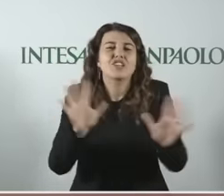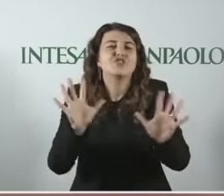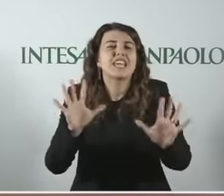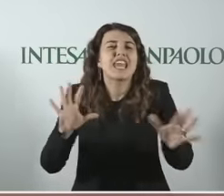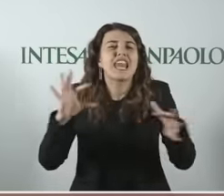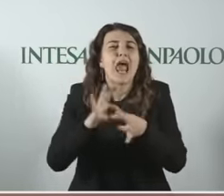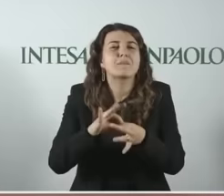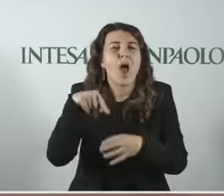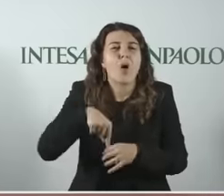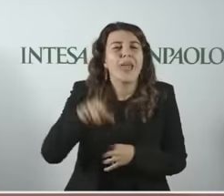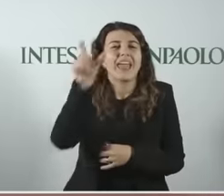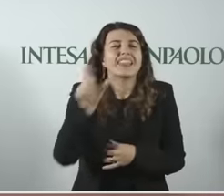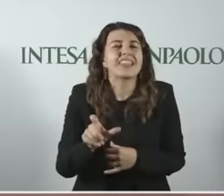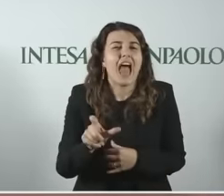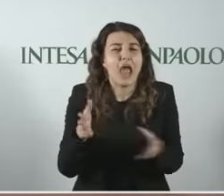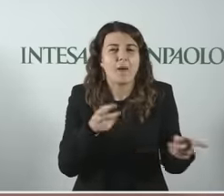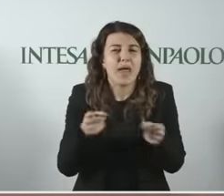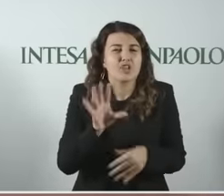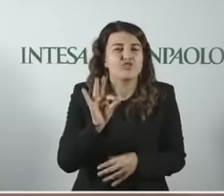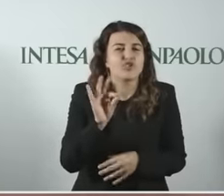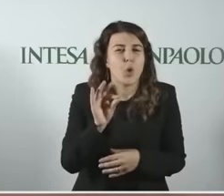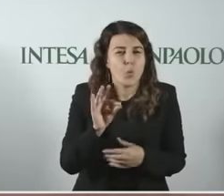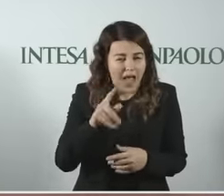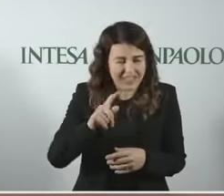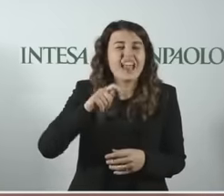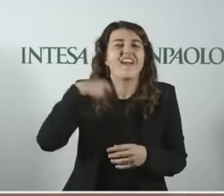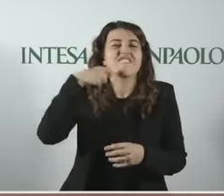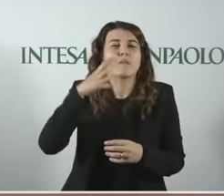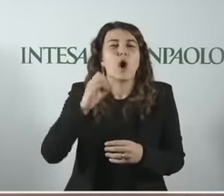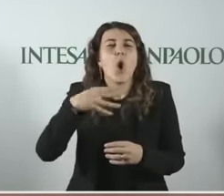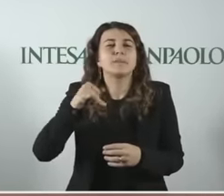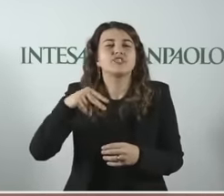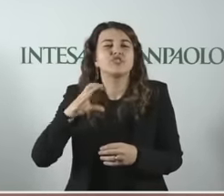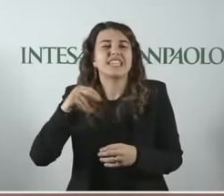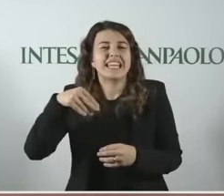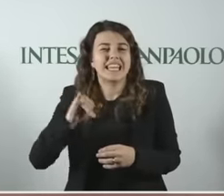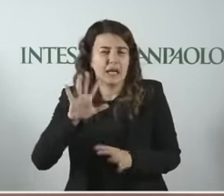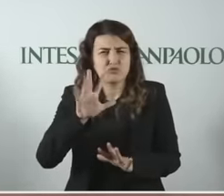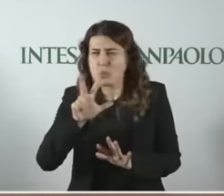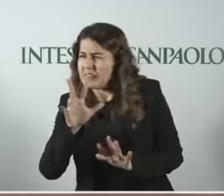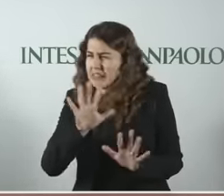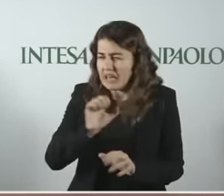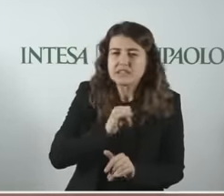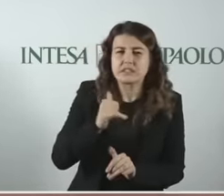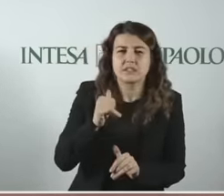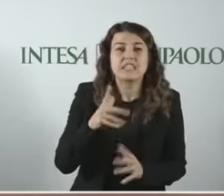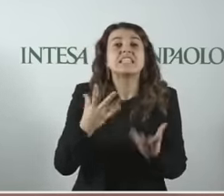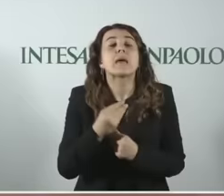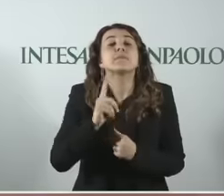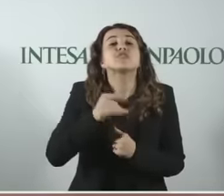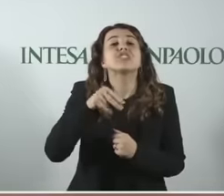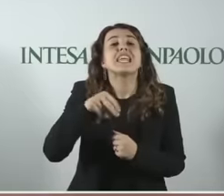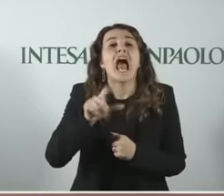degli anni 50 film di Comencini del 53 credo sì ecco con Gina Lolo